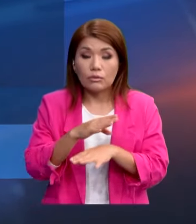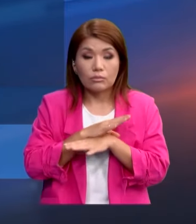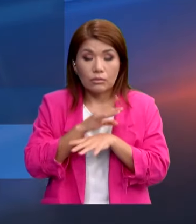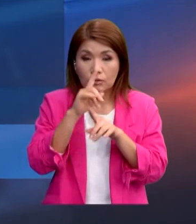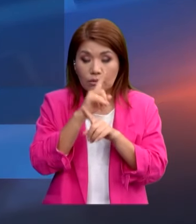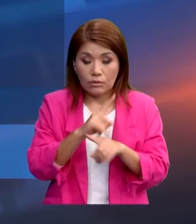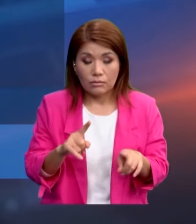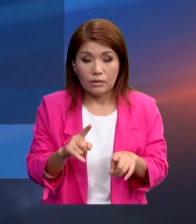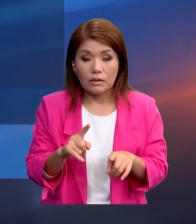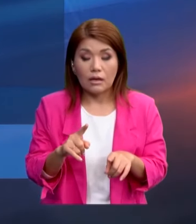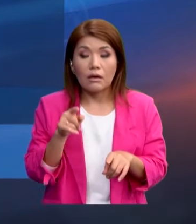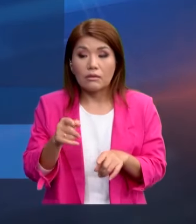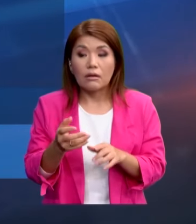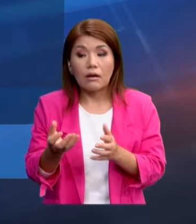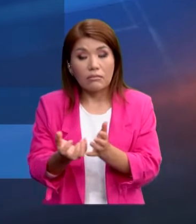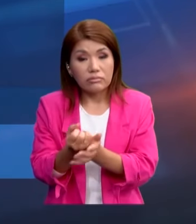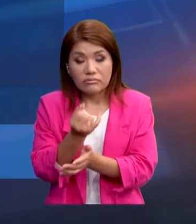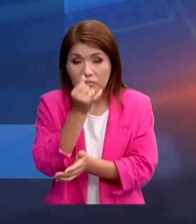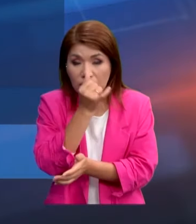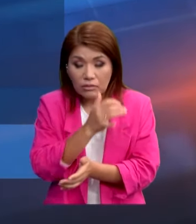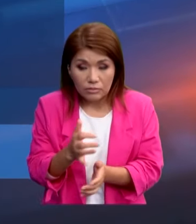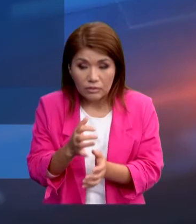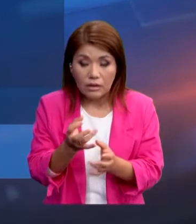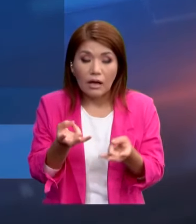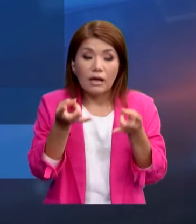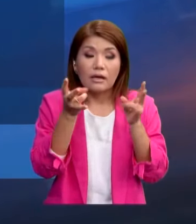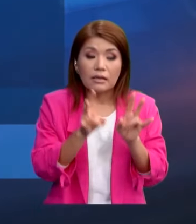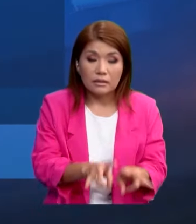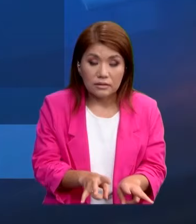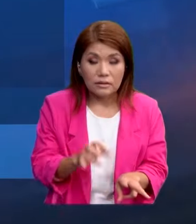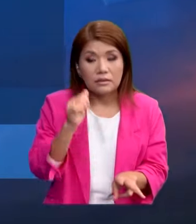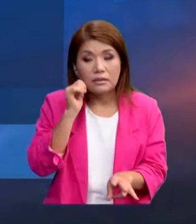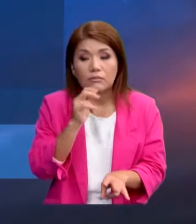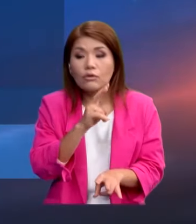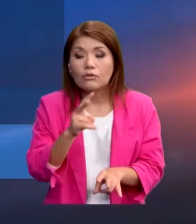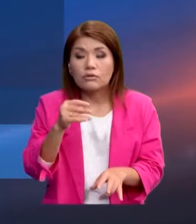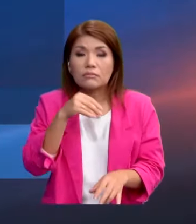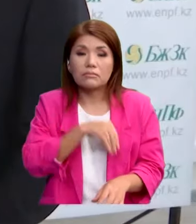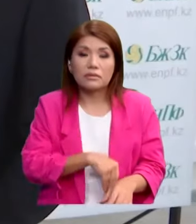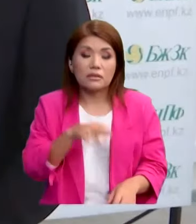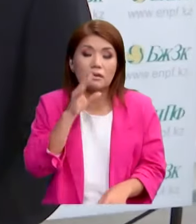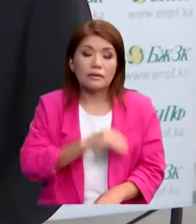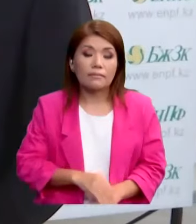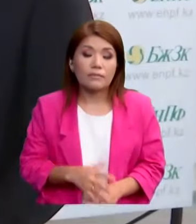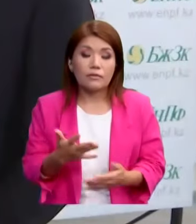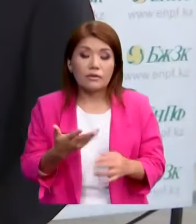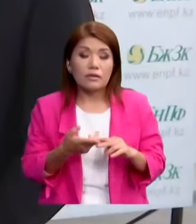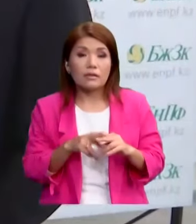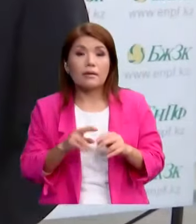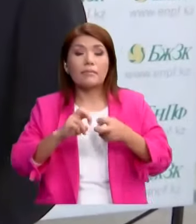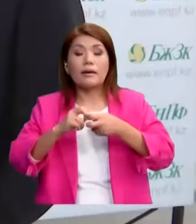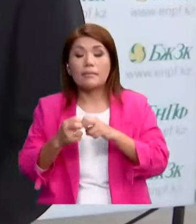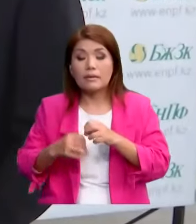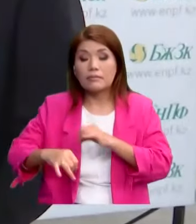толмайды, ол өліп қалған адам. Ол алынбайды, ол қорда қалады, ертең әркімнің бір қалтасына кетеді. Мәселенің анық-қанығын